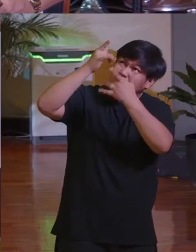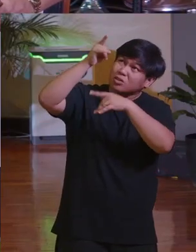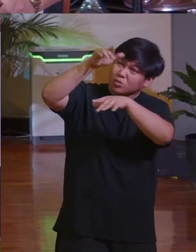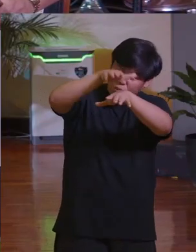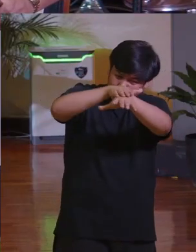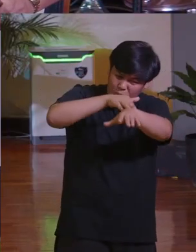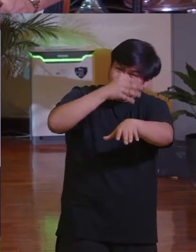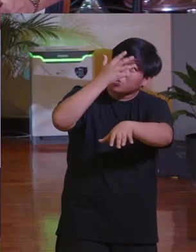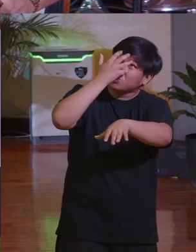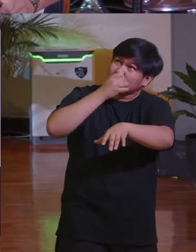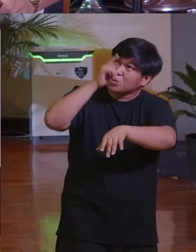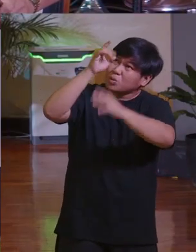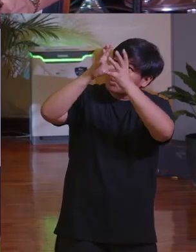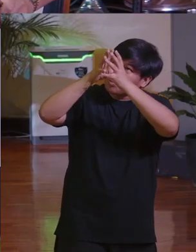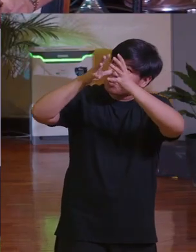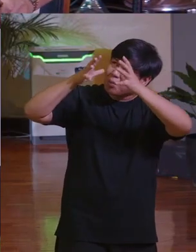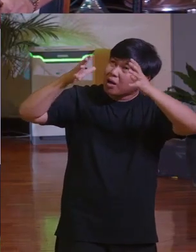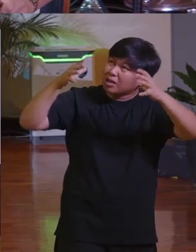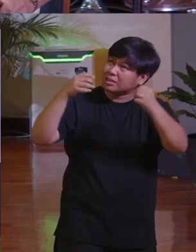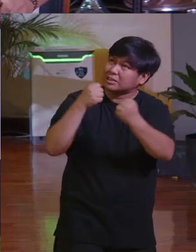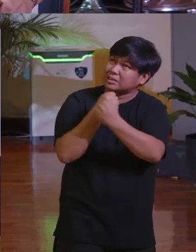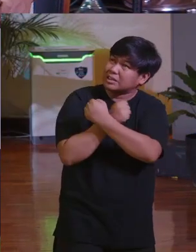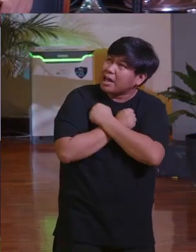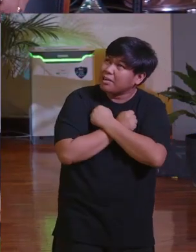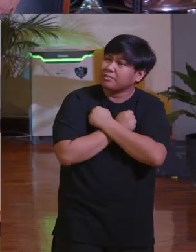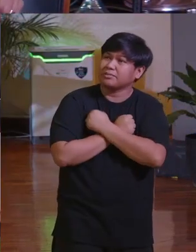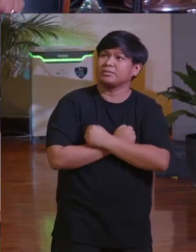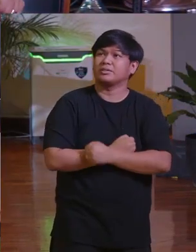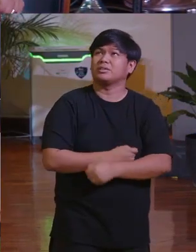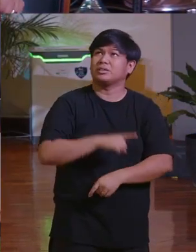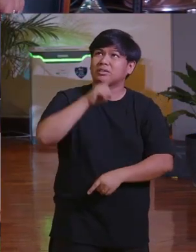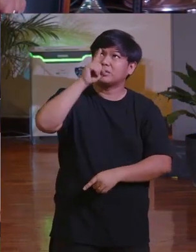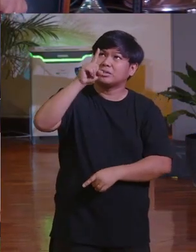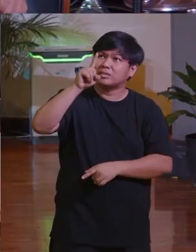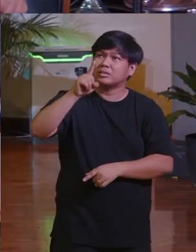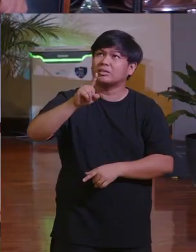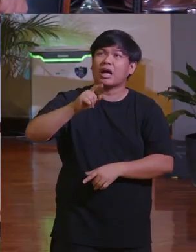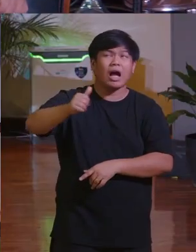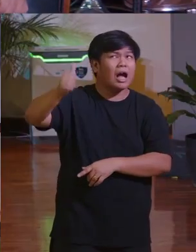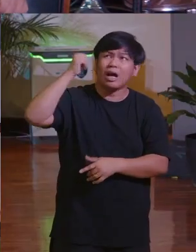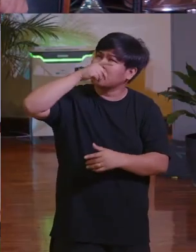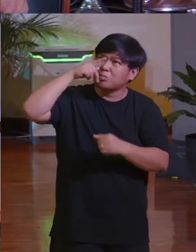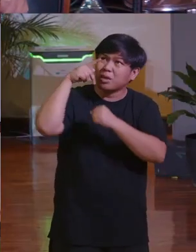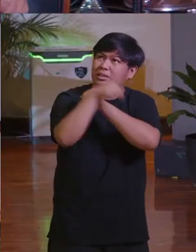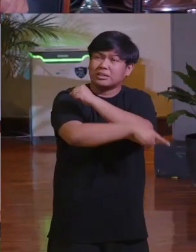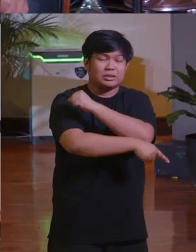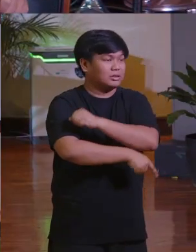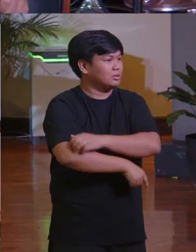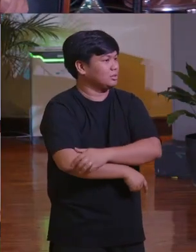to anger and abounding in steadfast love and relenting from disaster.